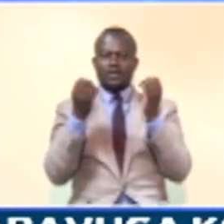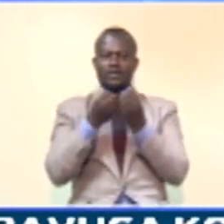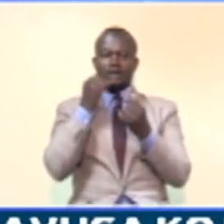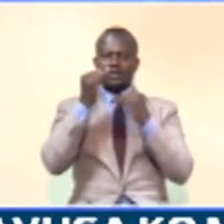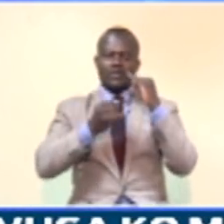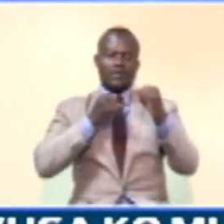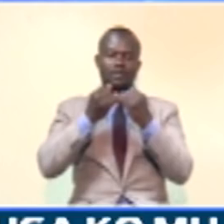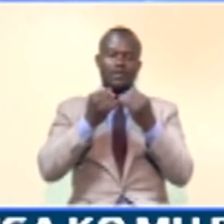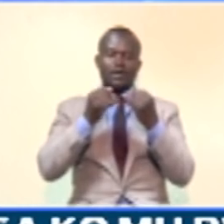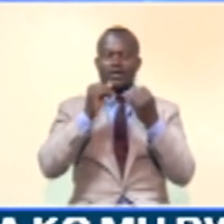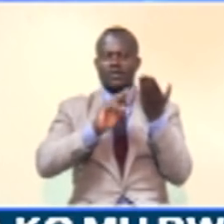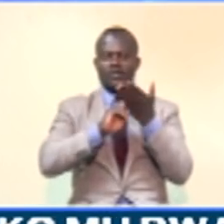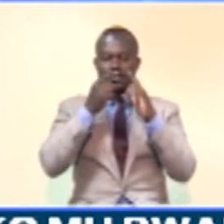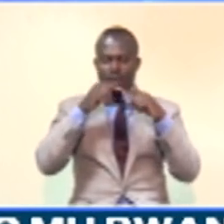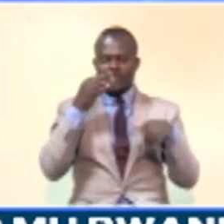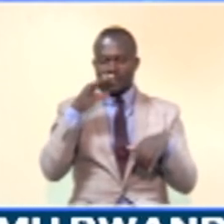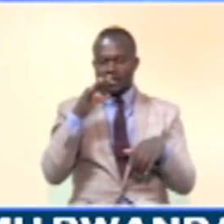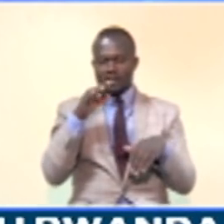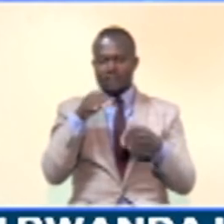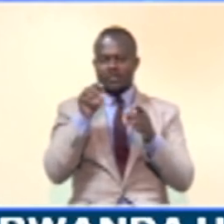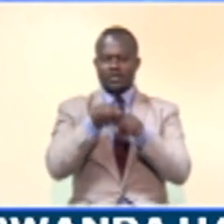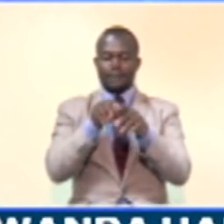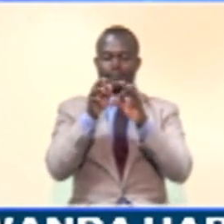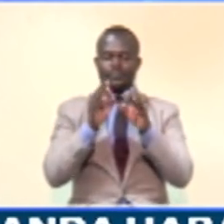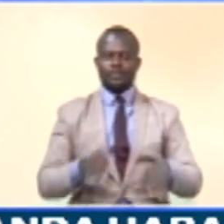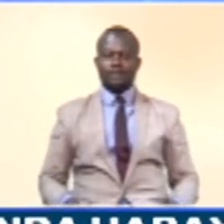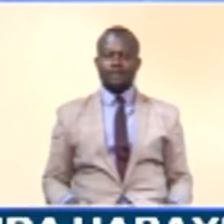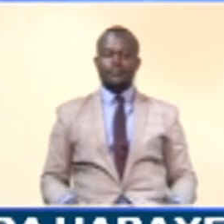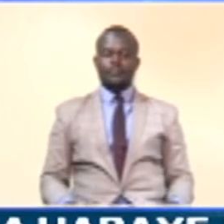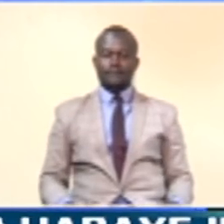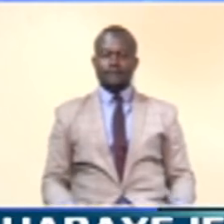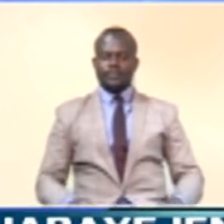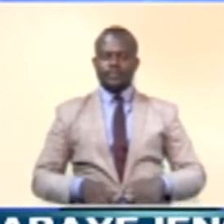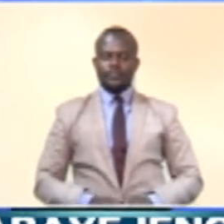w'ibihugu bikoresha ururimi rw'Igifaransa. Ngo tubibwirwa na Jean Damascene Manishimwe.